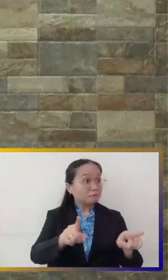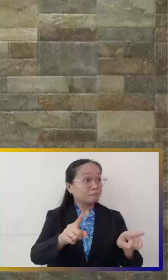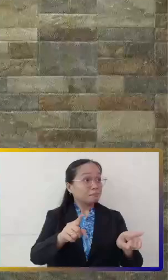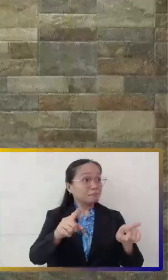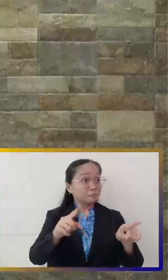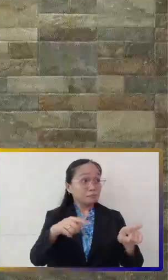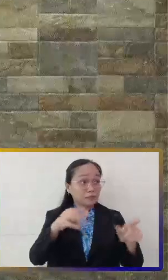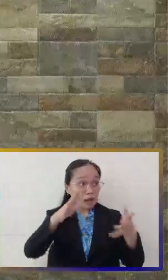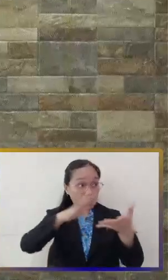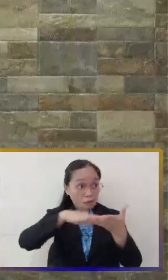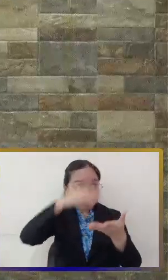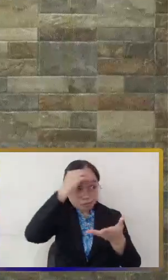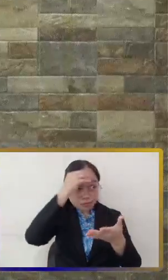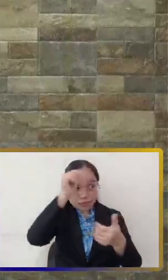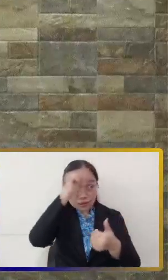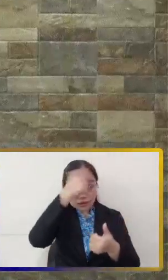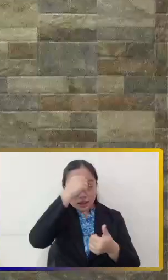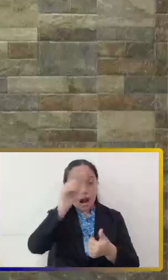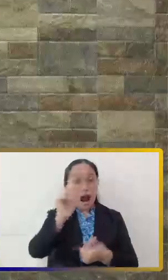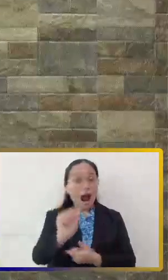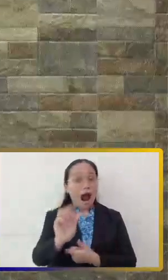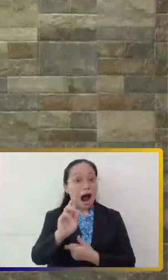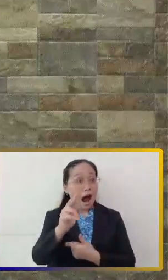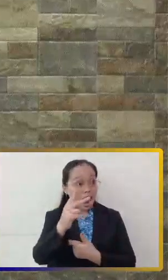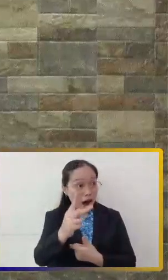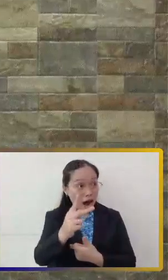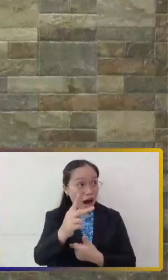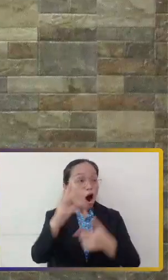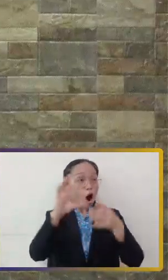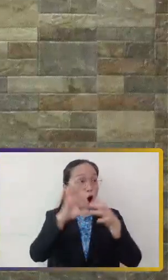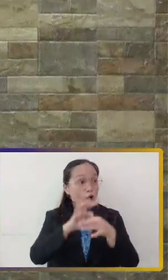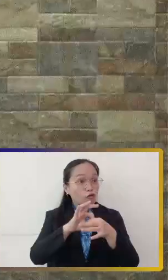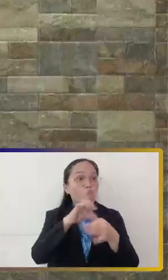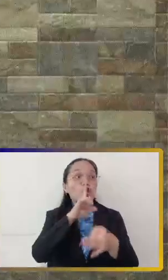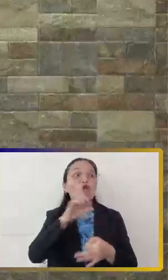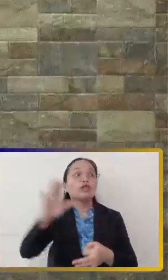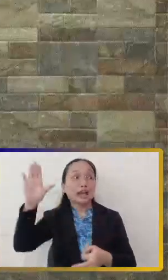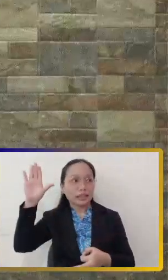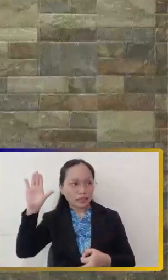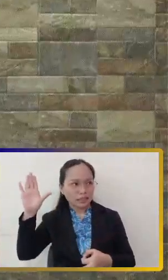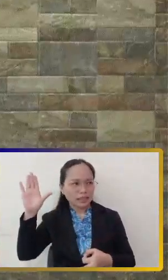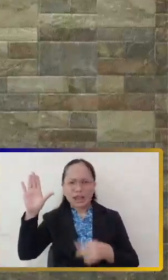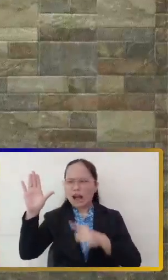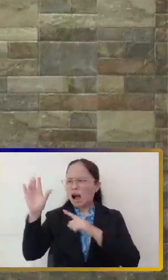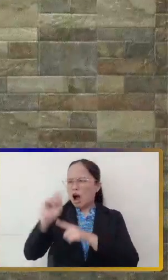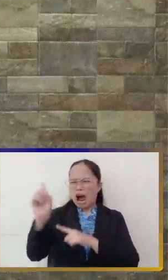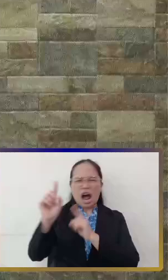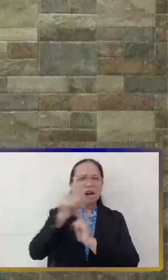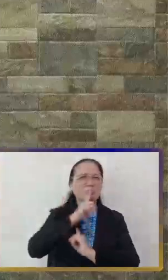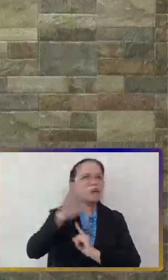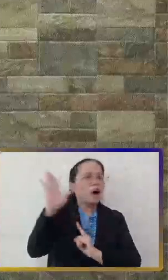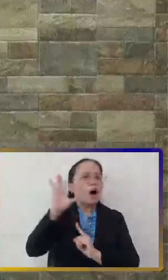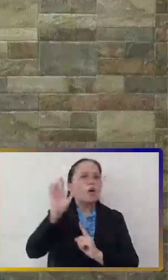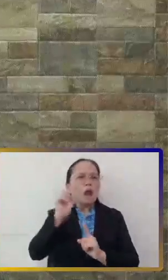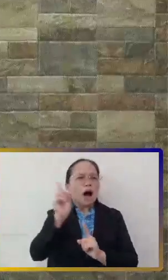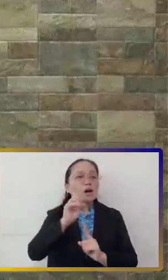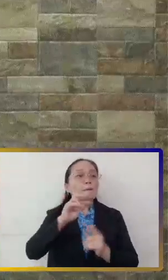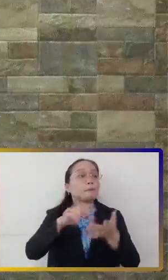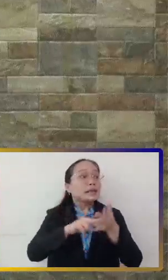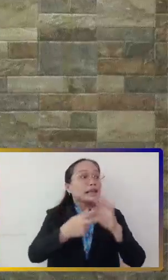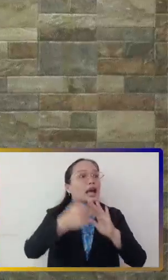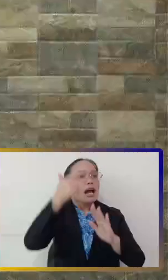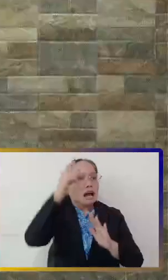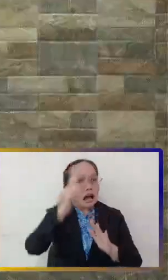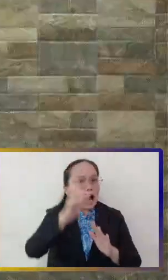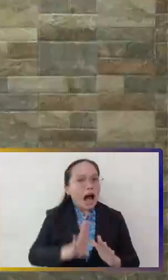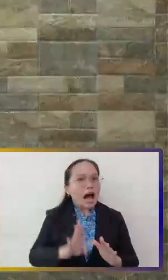it speaks about the guidance, yung gabay ng Diyos doon sa mga Israelites.